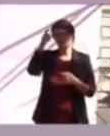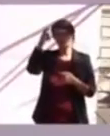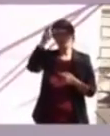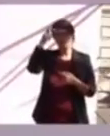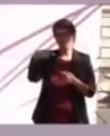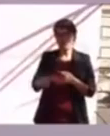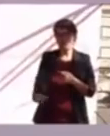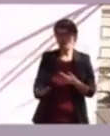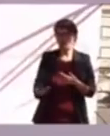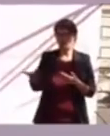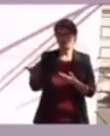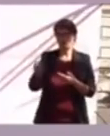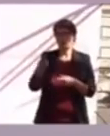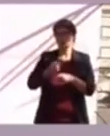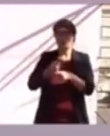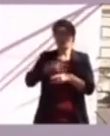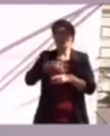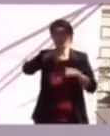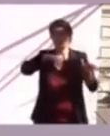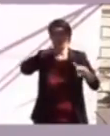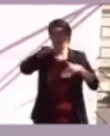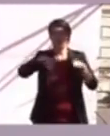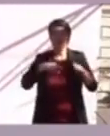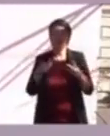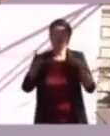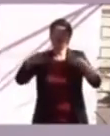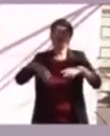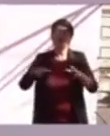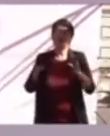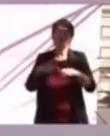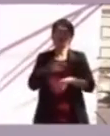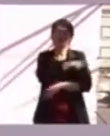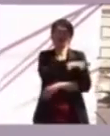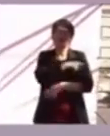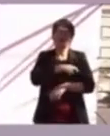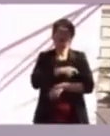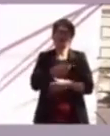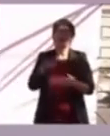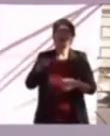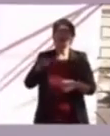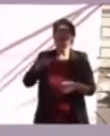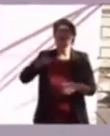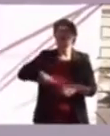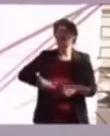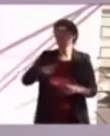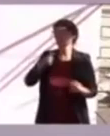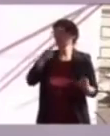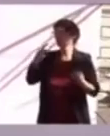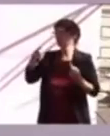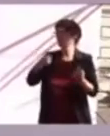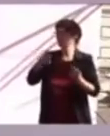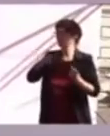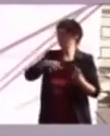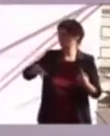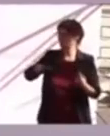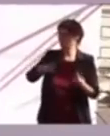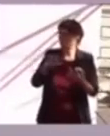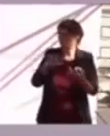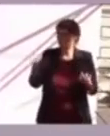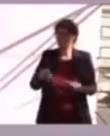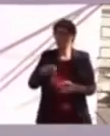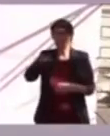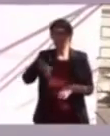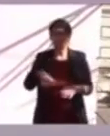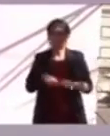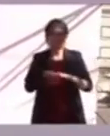sindacali perché sia possibile che questa discussione non la facciamo in piazza ma la facciamo attorno a un tavolo per